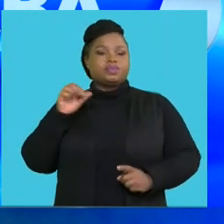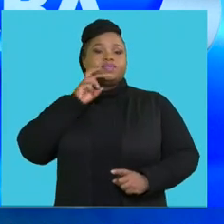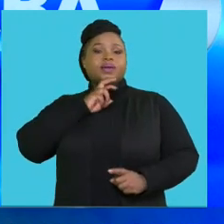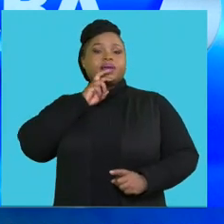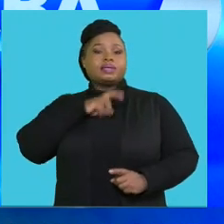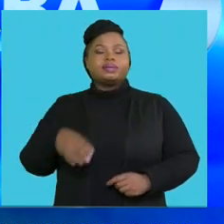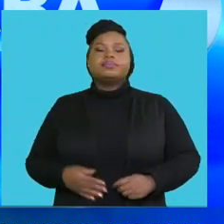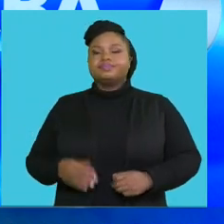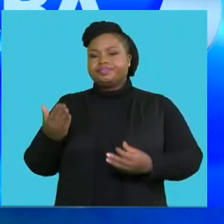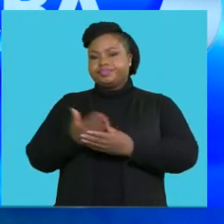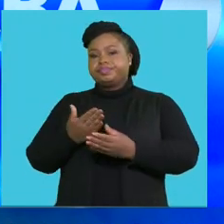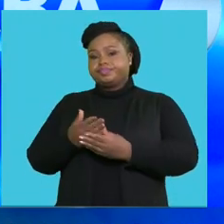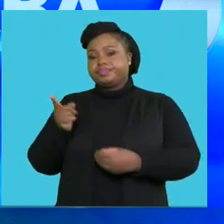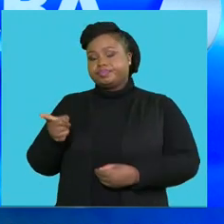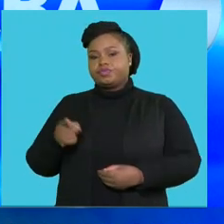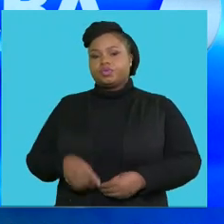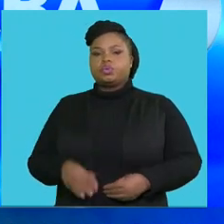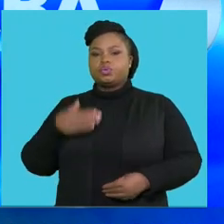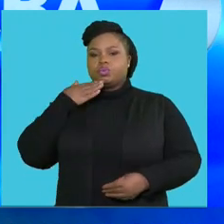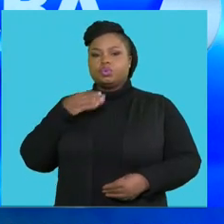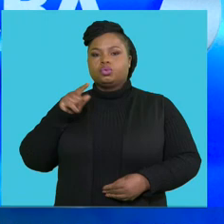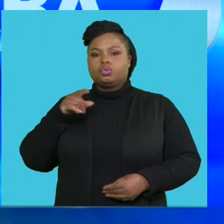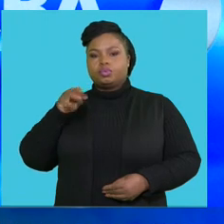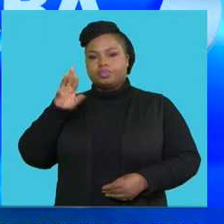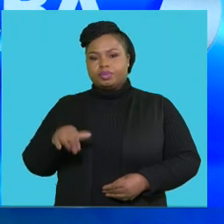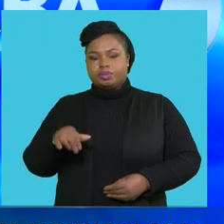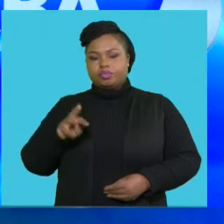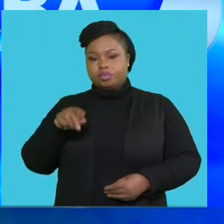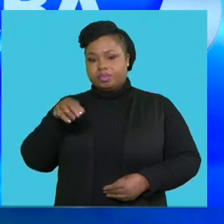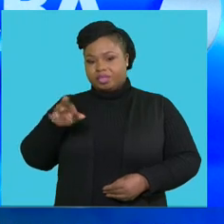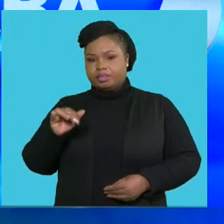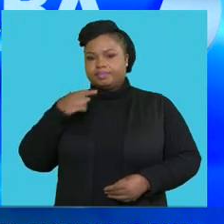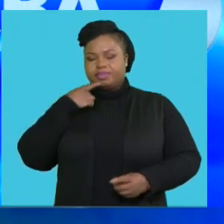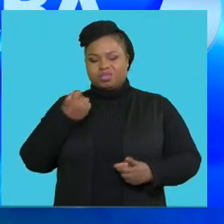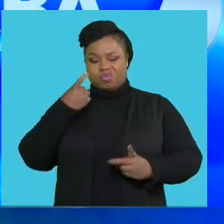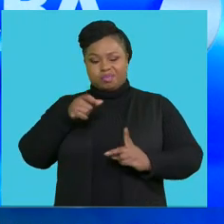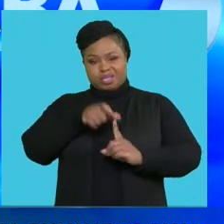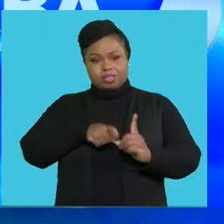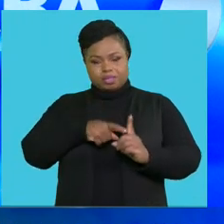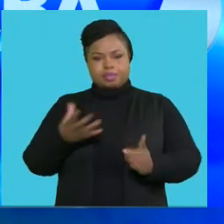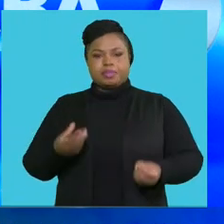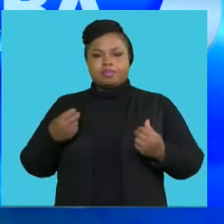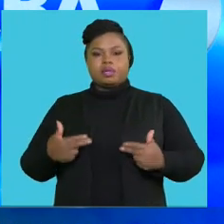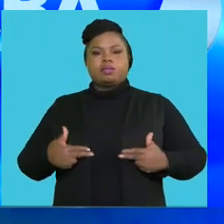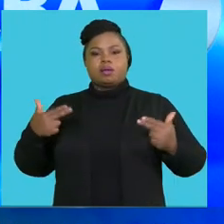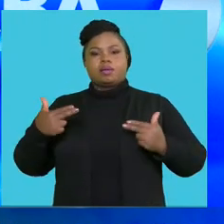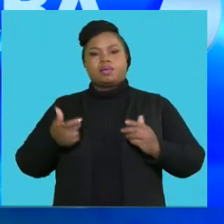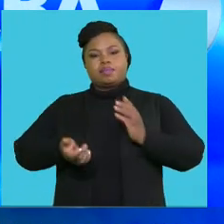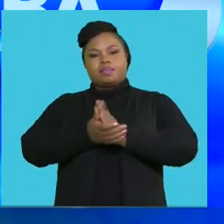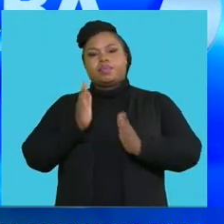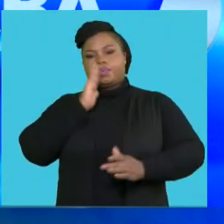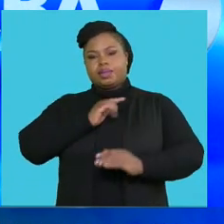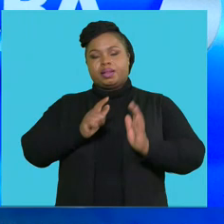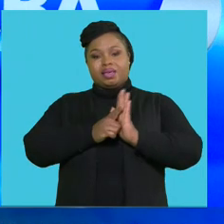naleli cala umkhuzi wamaphoyisa kusifundazwe iGoli uTommy Mthombeni uthi-ke oyedwa walaba abasolwa utholeke nesibhamu esingekho emthethweni